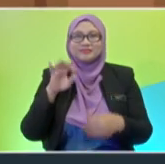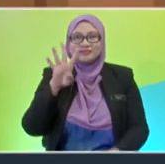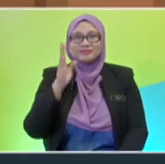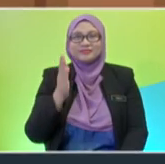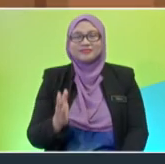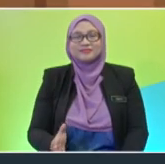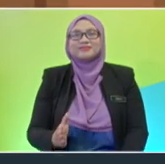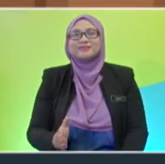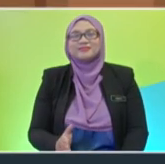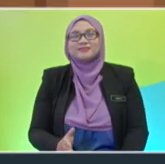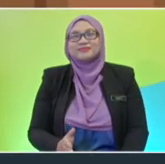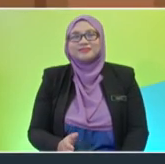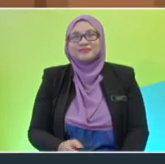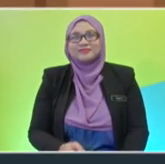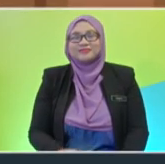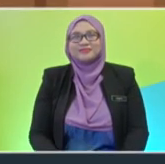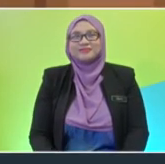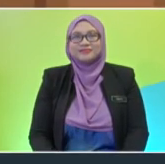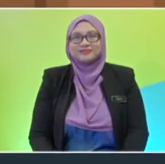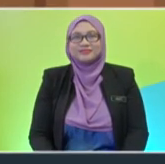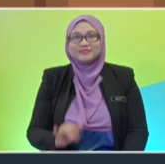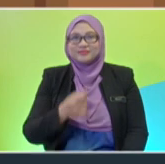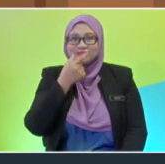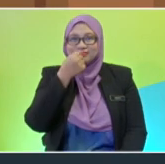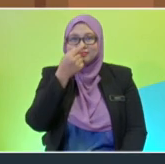murid yang cilik dan comel-comei